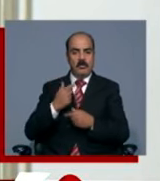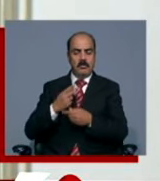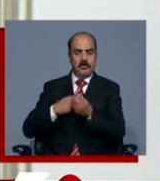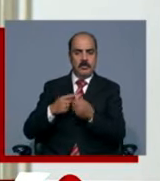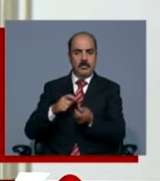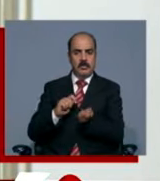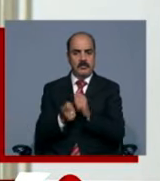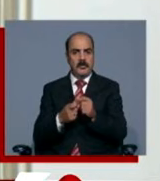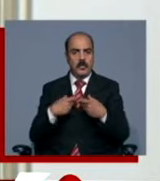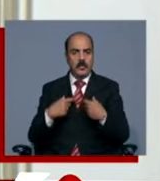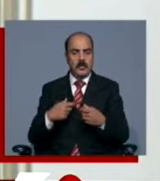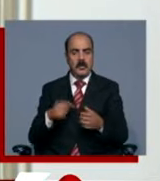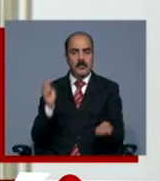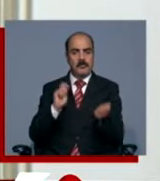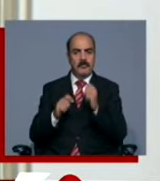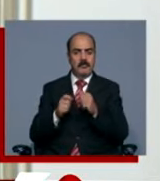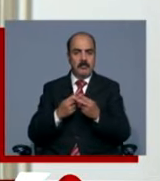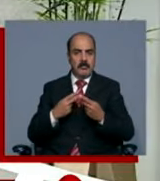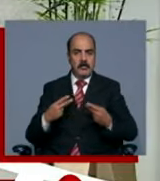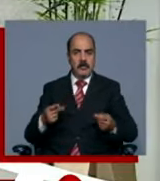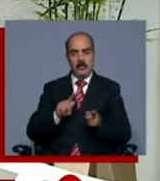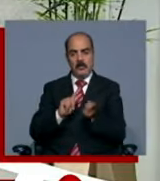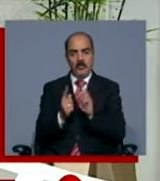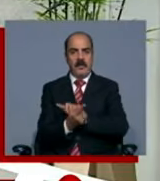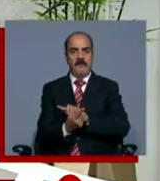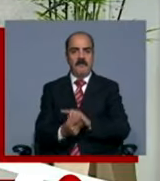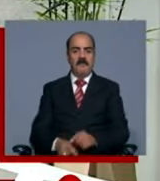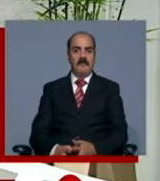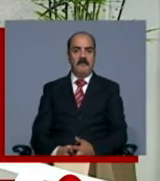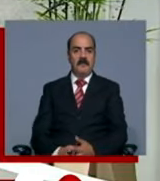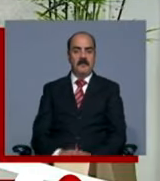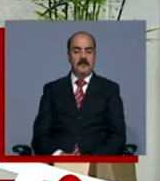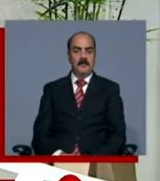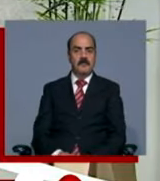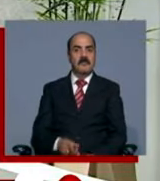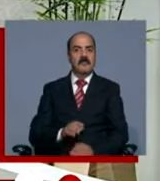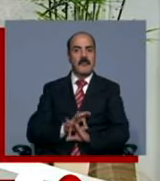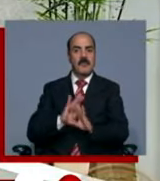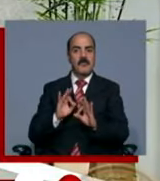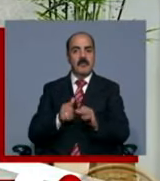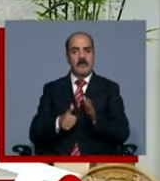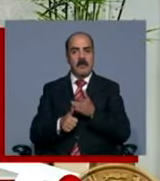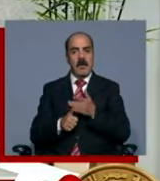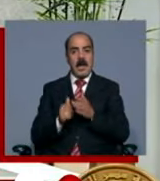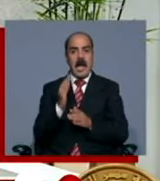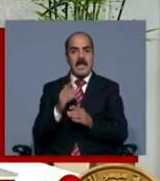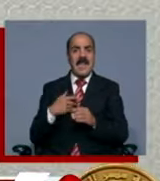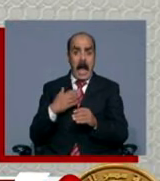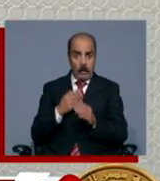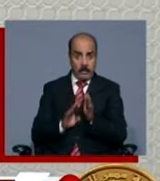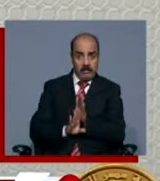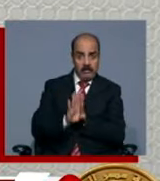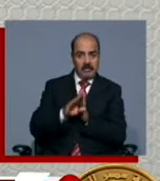الرقمي والصناعات التحويلية التي أضحت من أهم ركائز تحقيق التنمية.